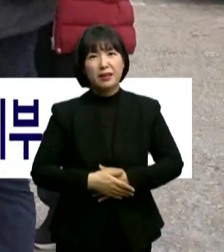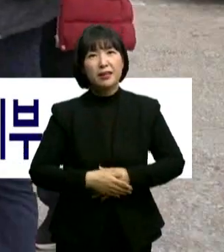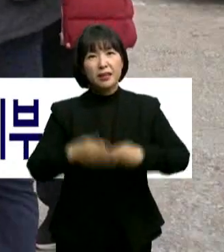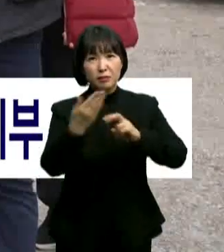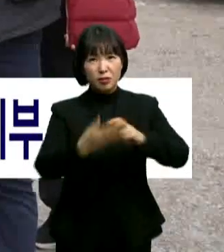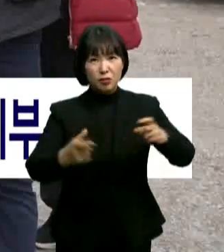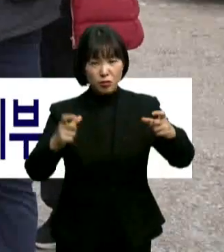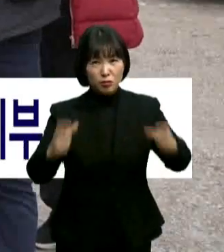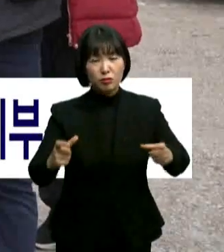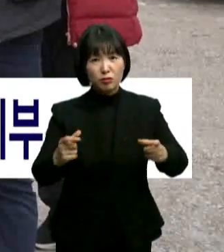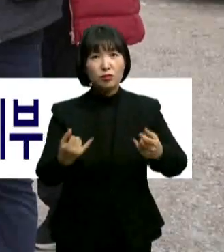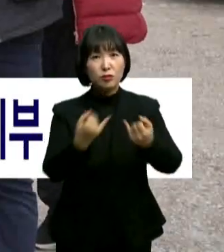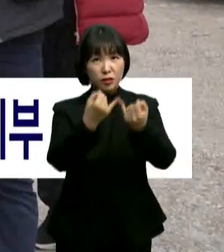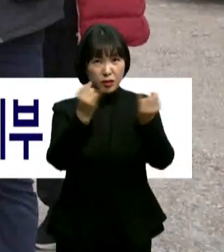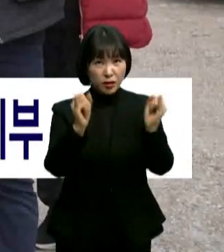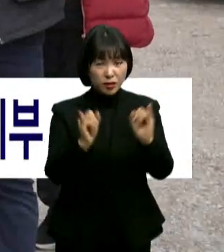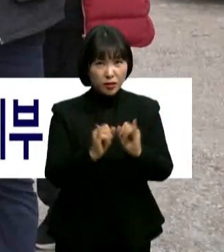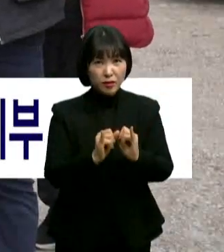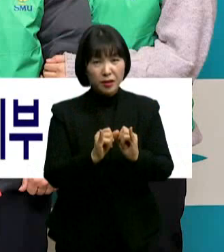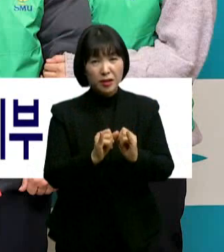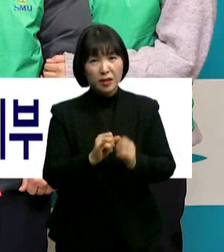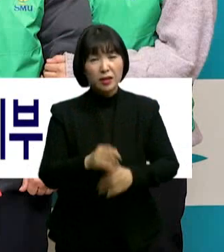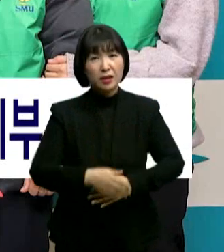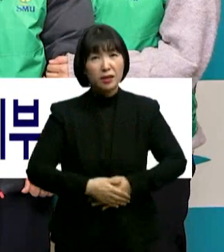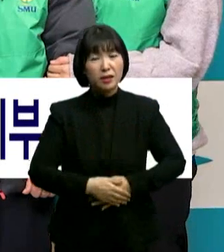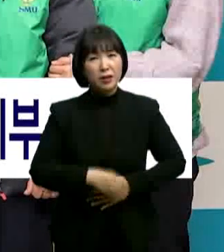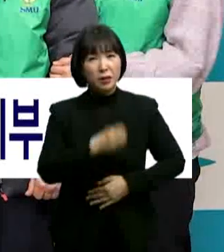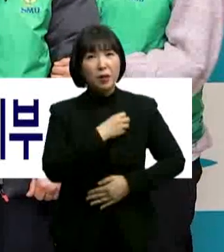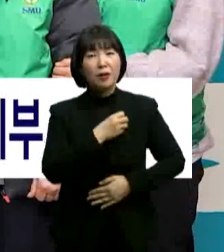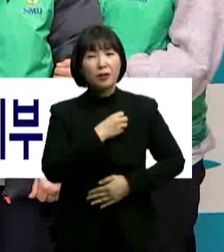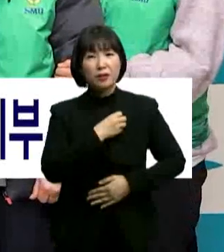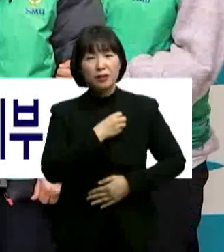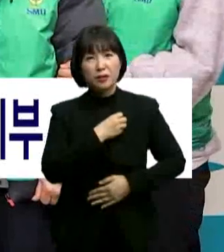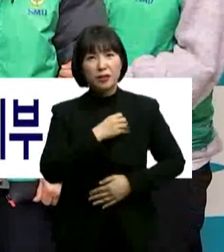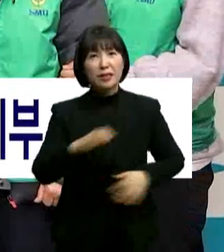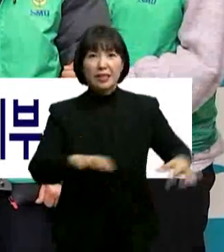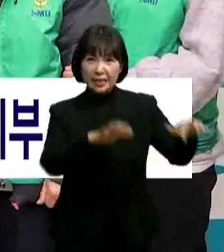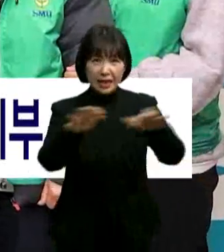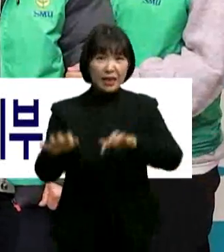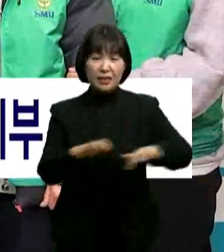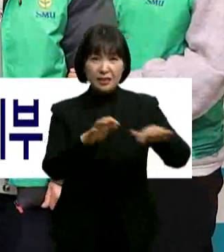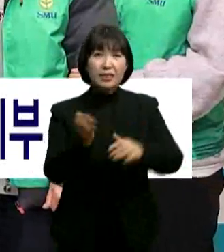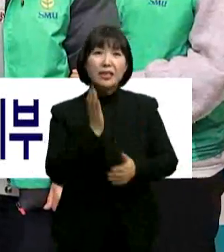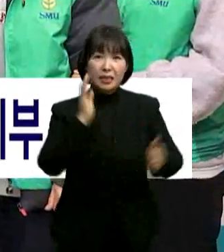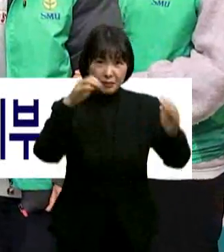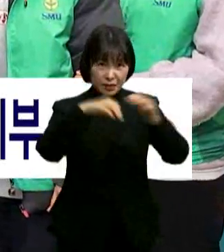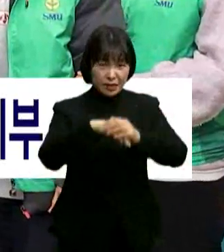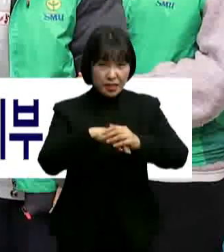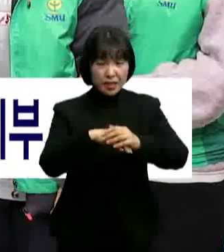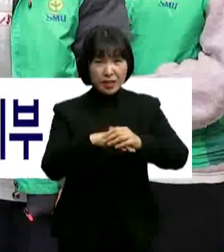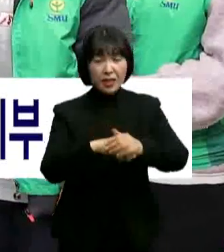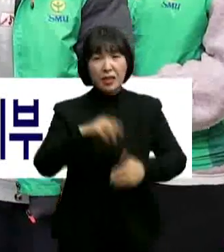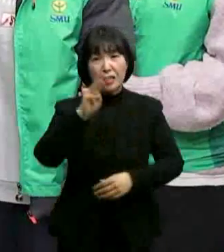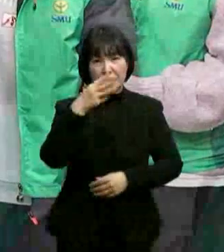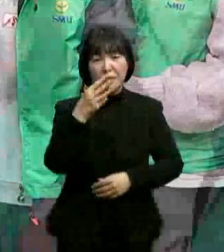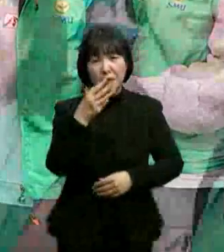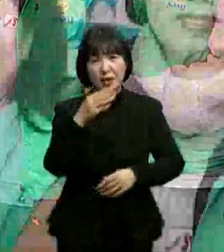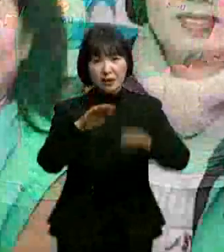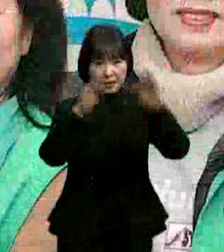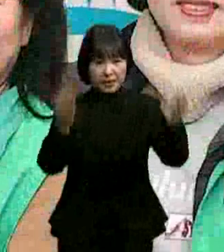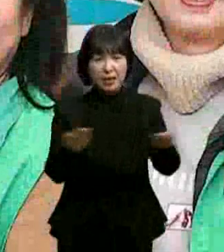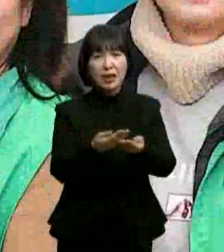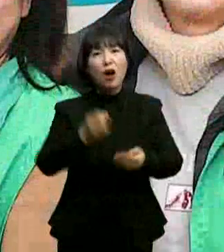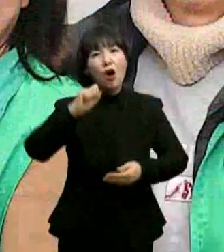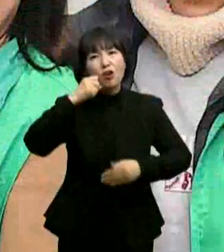새마을 분에서는 지난 15일 회원들이 직접 당근 김장 김치 300 상자를 어려운 유세에 써 달라며